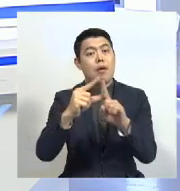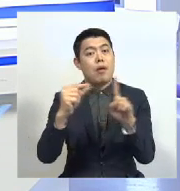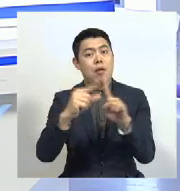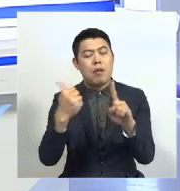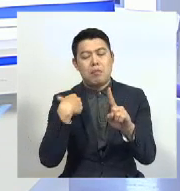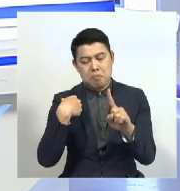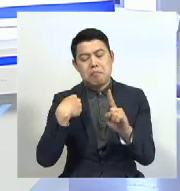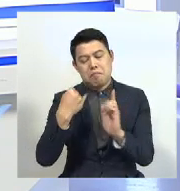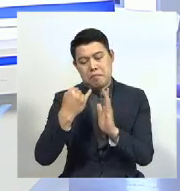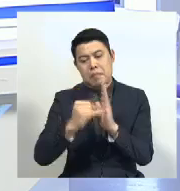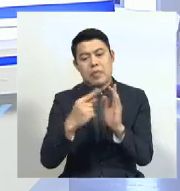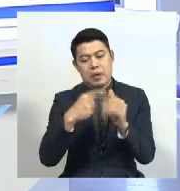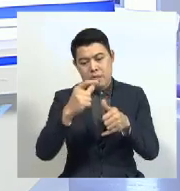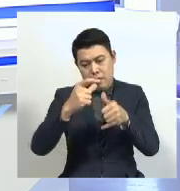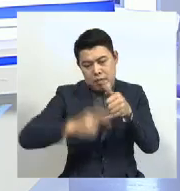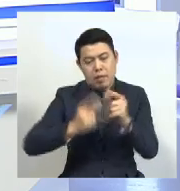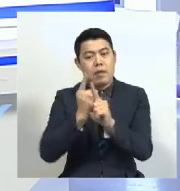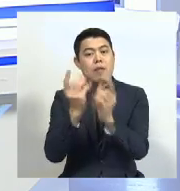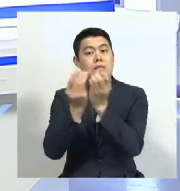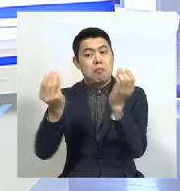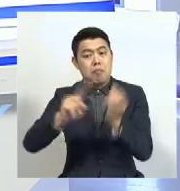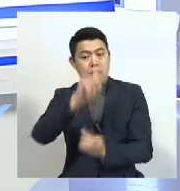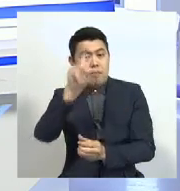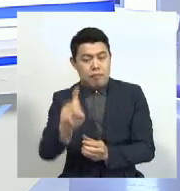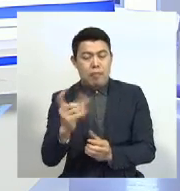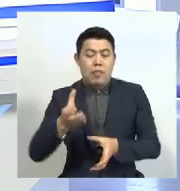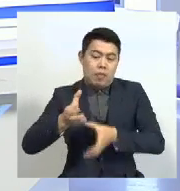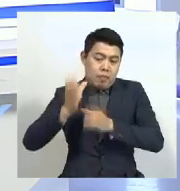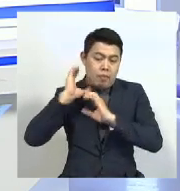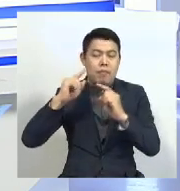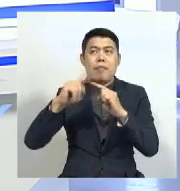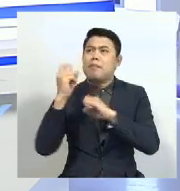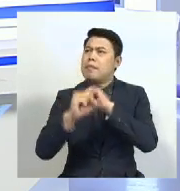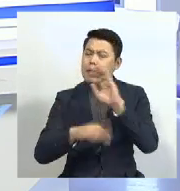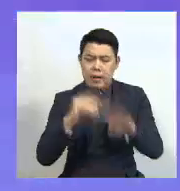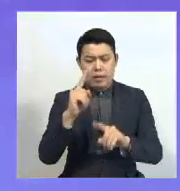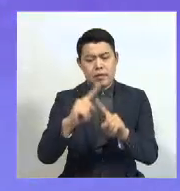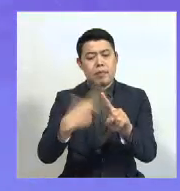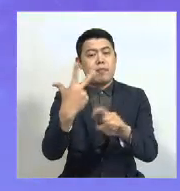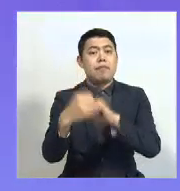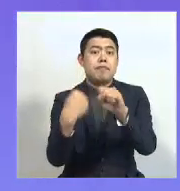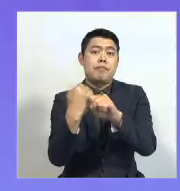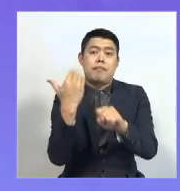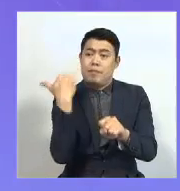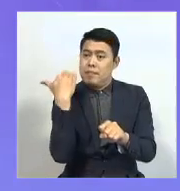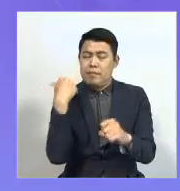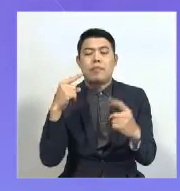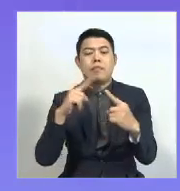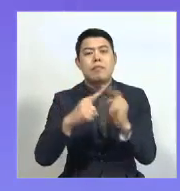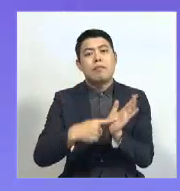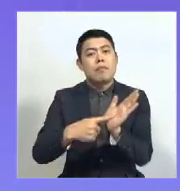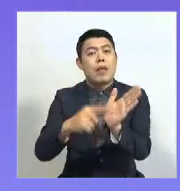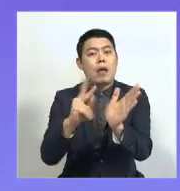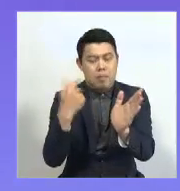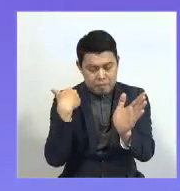ใหม่เข้าข่ายขาดคุณสมบัติตามรัฐธรรมนูญหรือไม่คดีนี้ย้อนกลับไปเมื่อประมาณเดือนมีนาคมที่ผ่านมาสื่อเองมีการนำเสนอข่